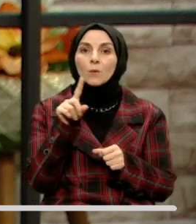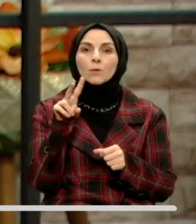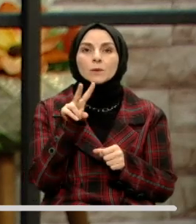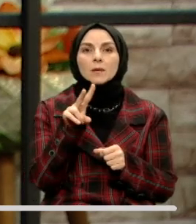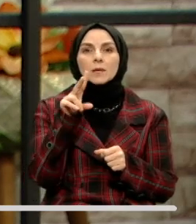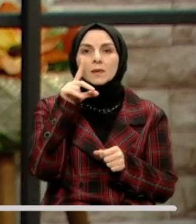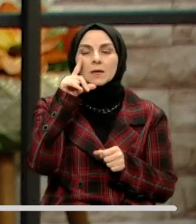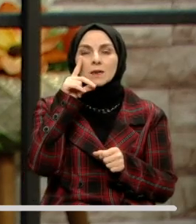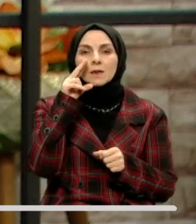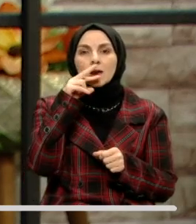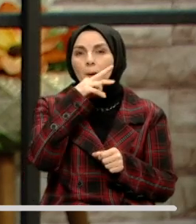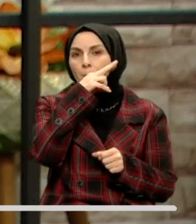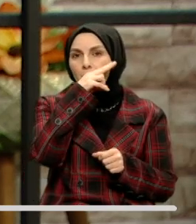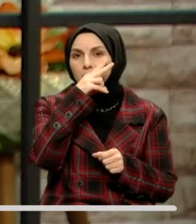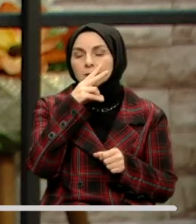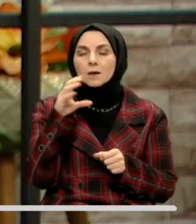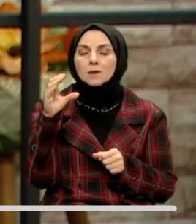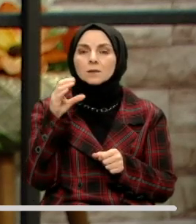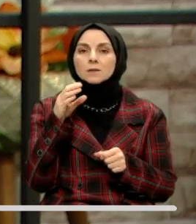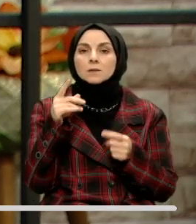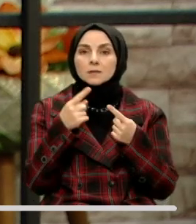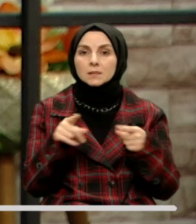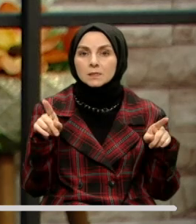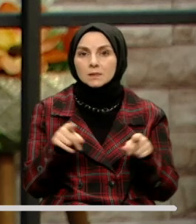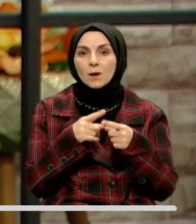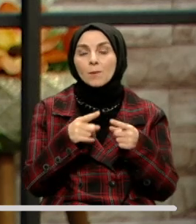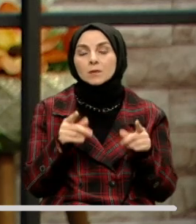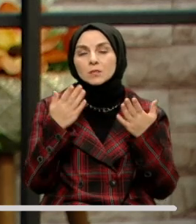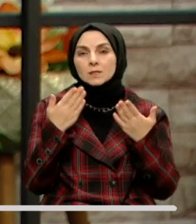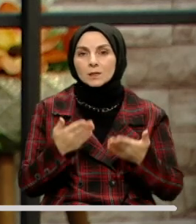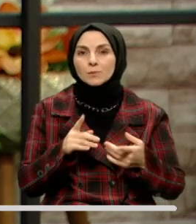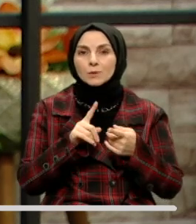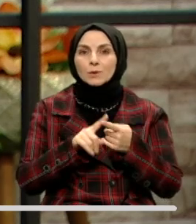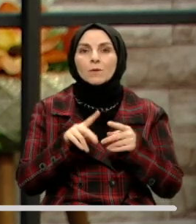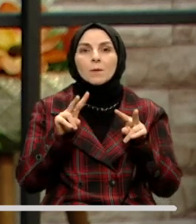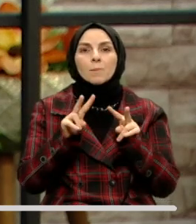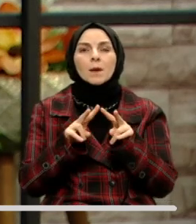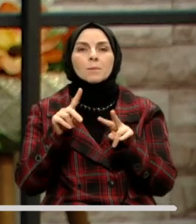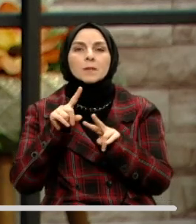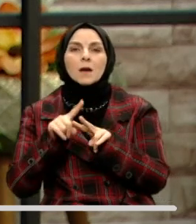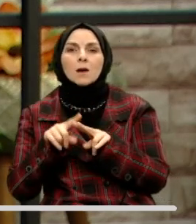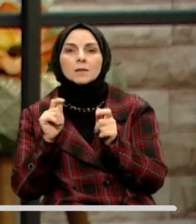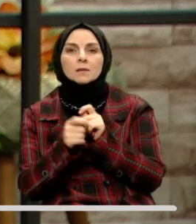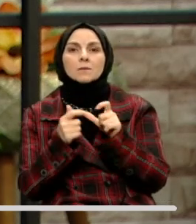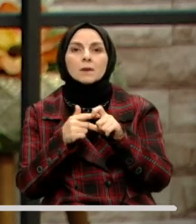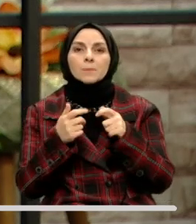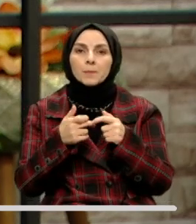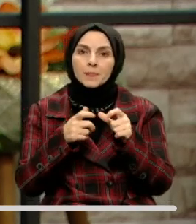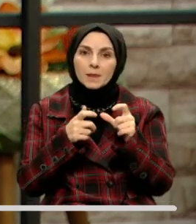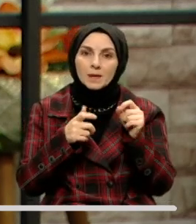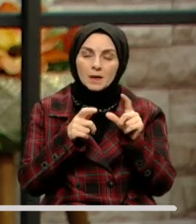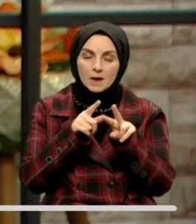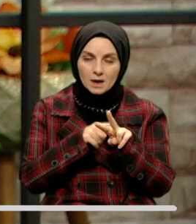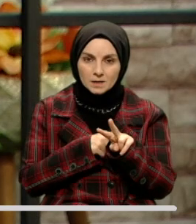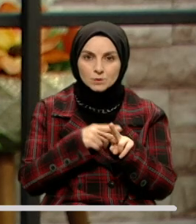biz İstiklal Marşı'nın kabulü ve Mehmet Akif Ersoy'u anma programı yaptık. O süreç